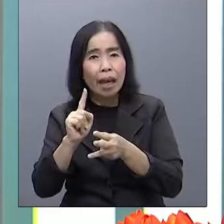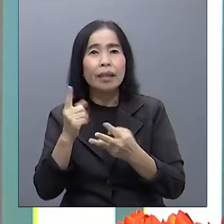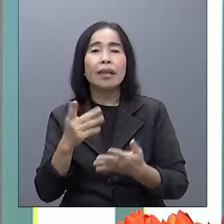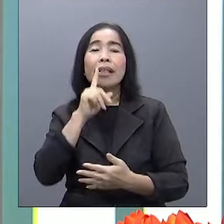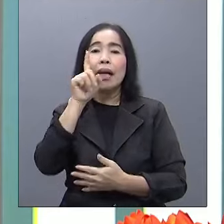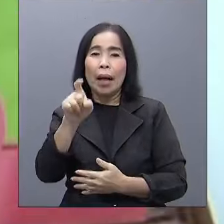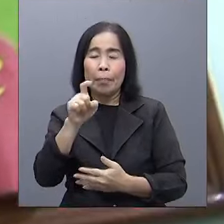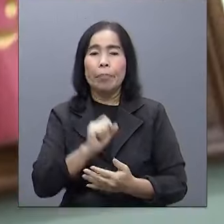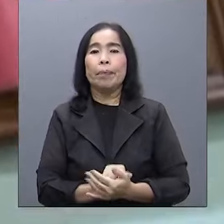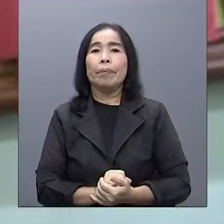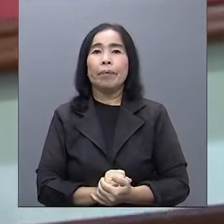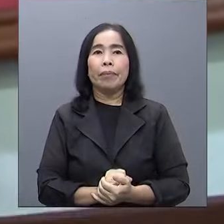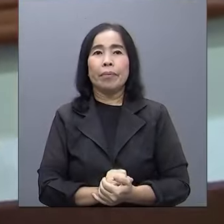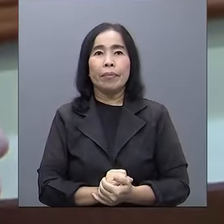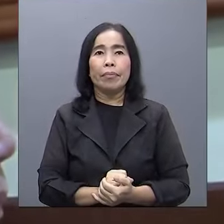ยครับ